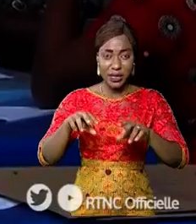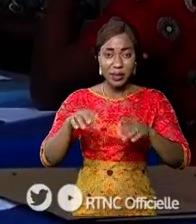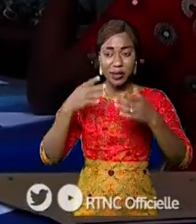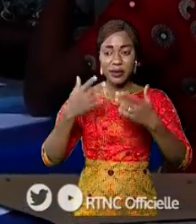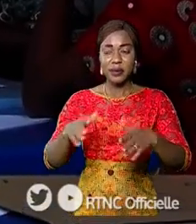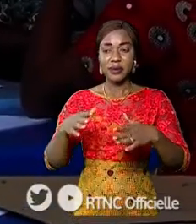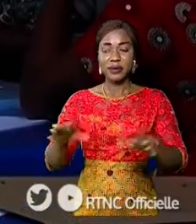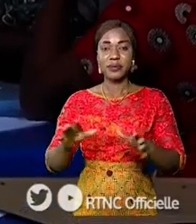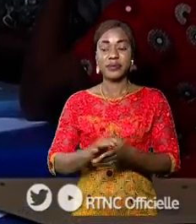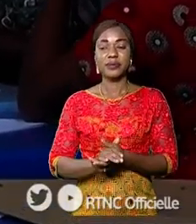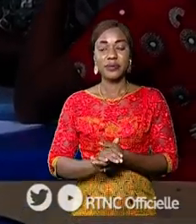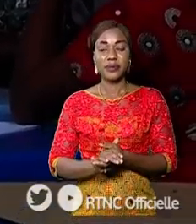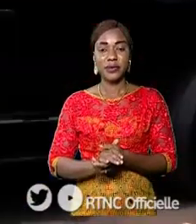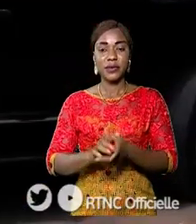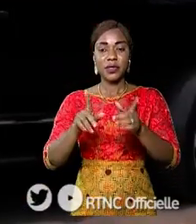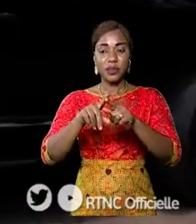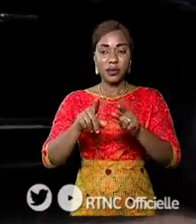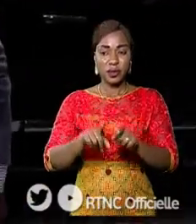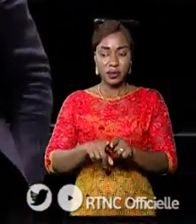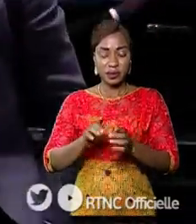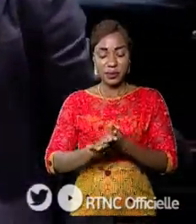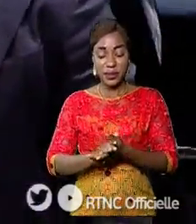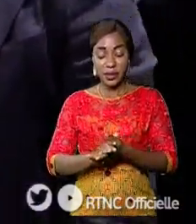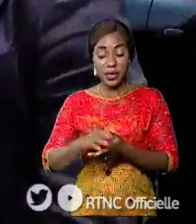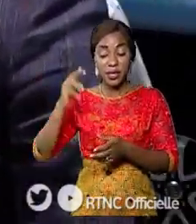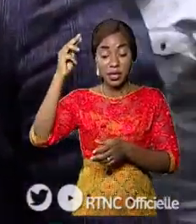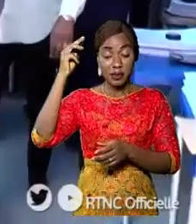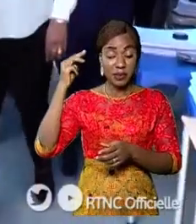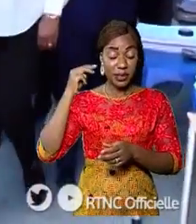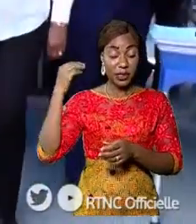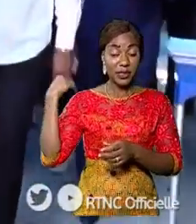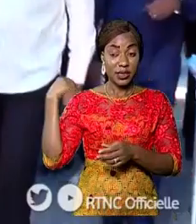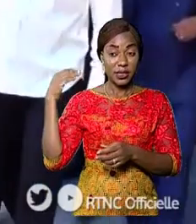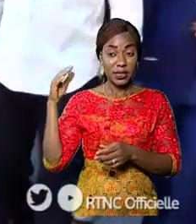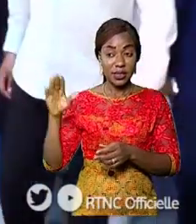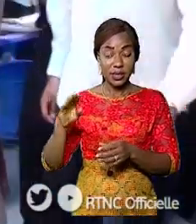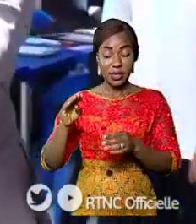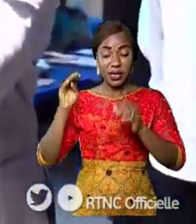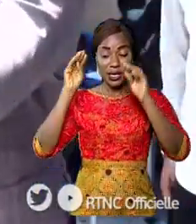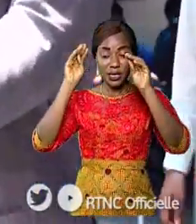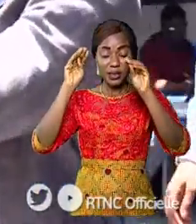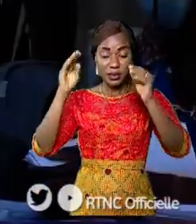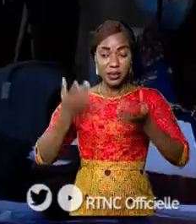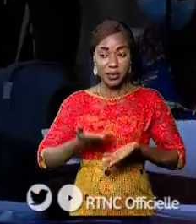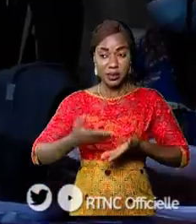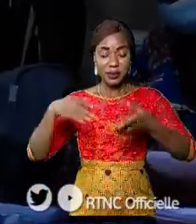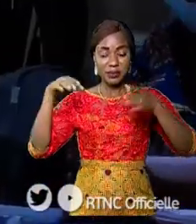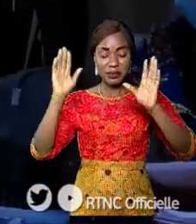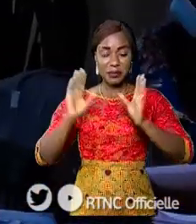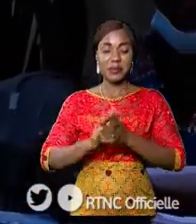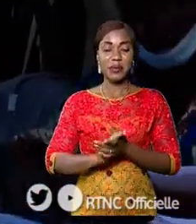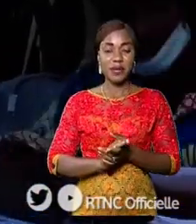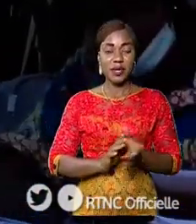résultats de l'examen d'État n'est plus qu'une question d'heure. Le ministre d'État à l'EPST, Willy Bakonga, l'a lui-même annoncé à l'issue d'une visite à l'inspection